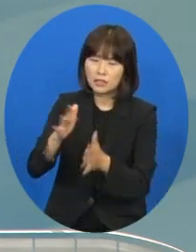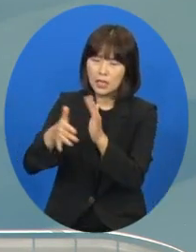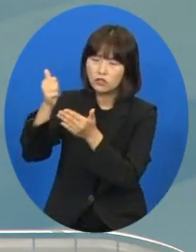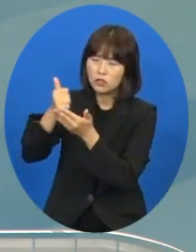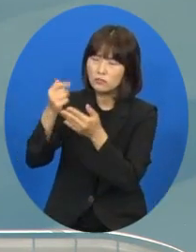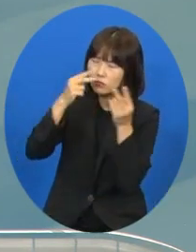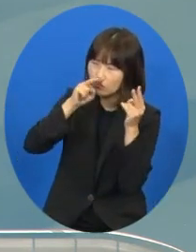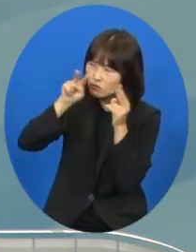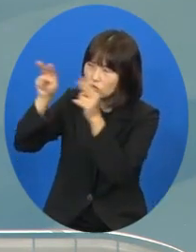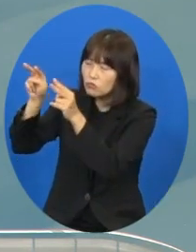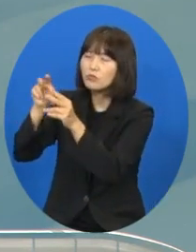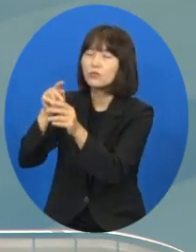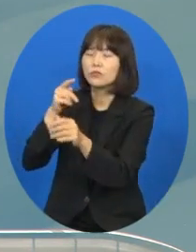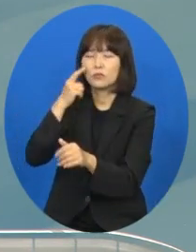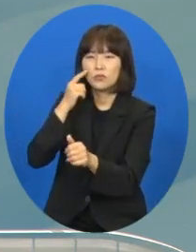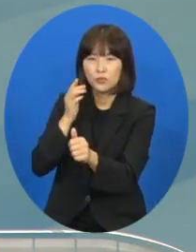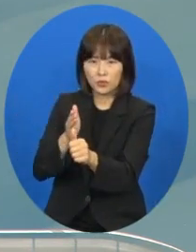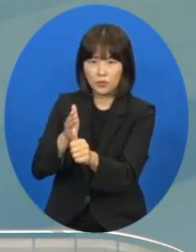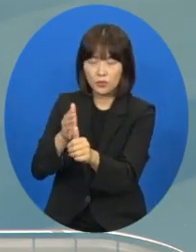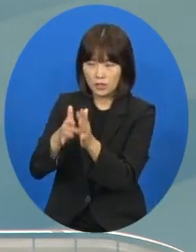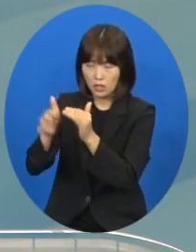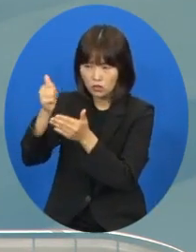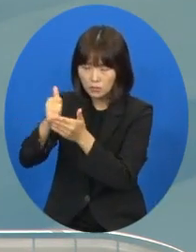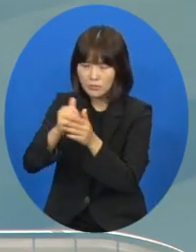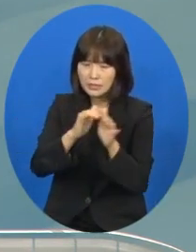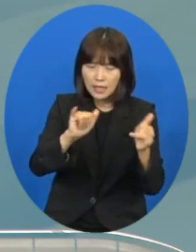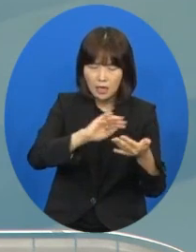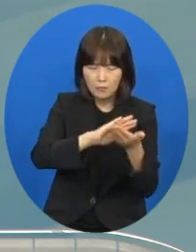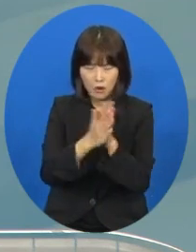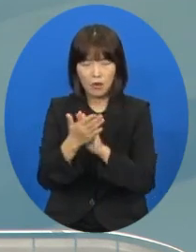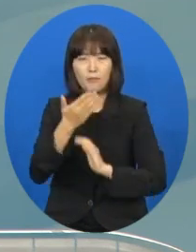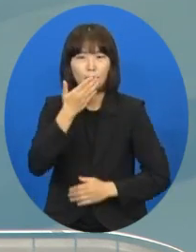주목하세요. 예수님은 사람을 바꾸십니다.